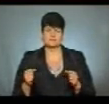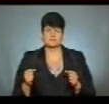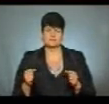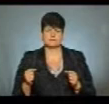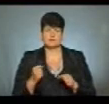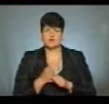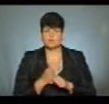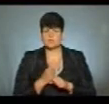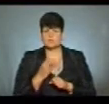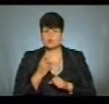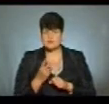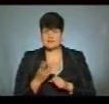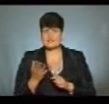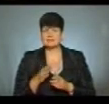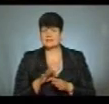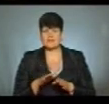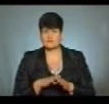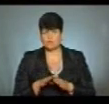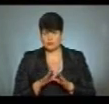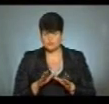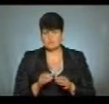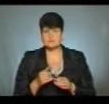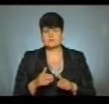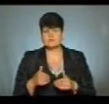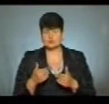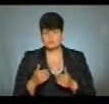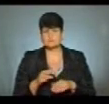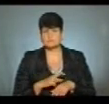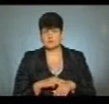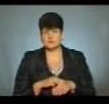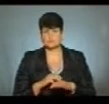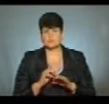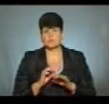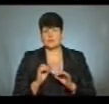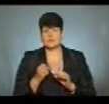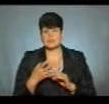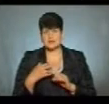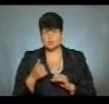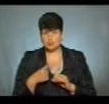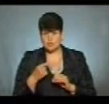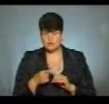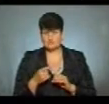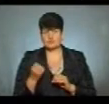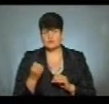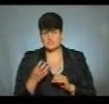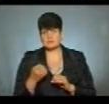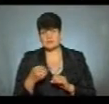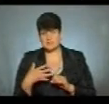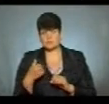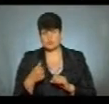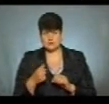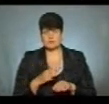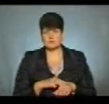роботи показали, які вони не виконували. Значить, ми звернулися в правоохоронні органи в 2015 році, в 2014-2015 році